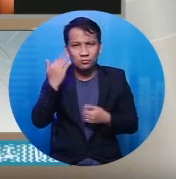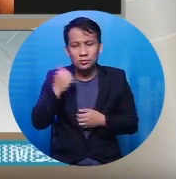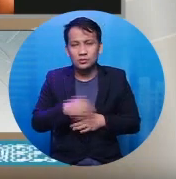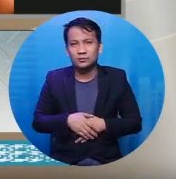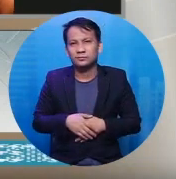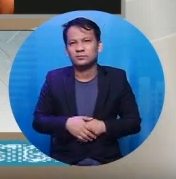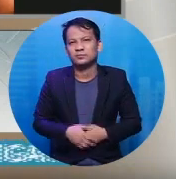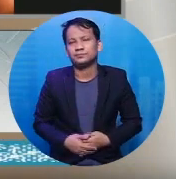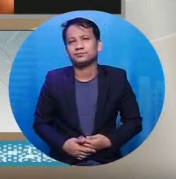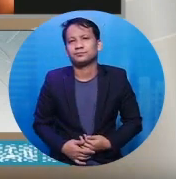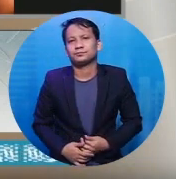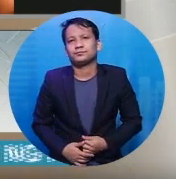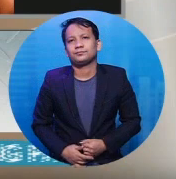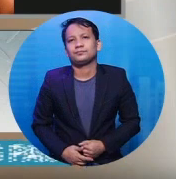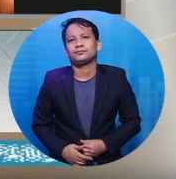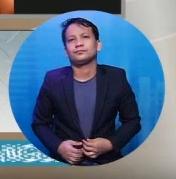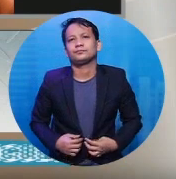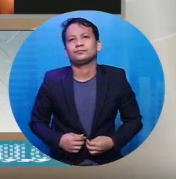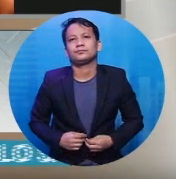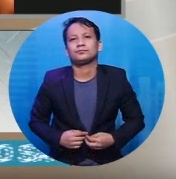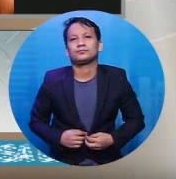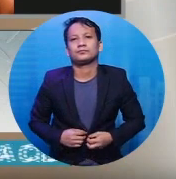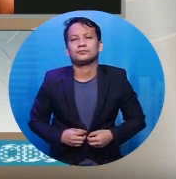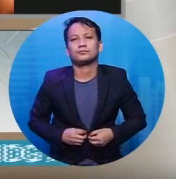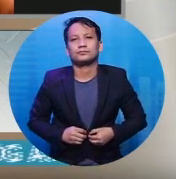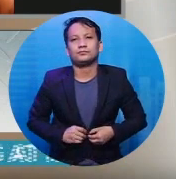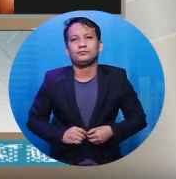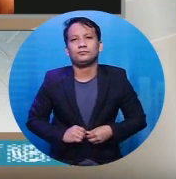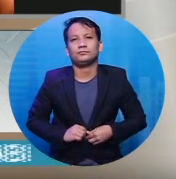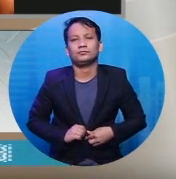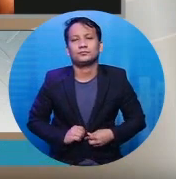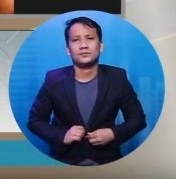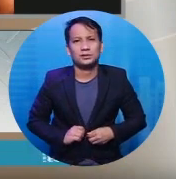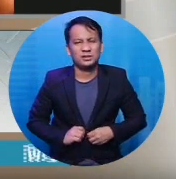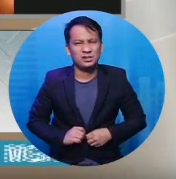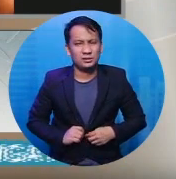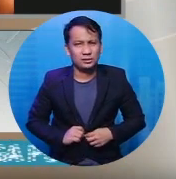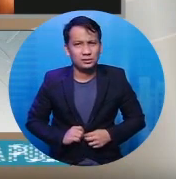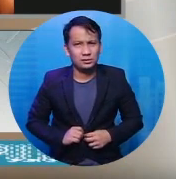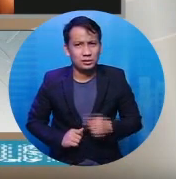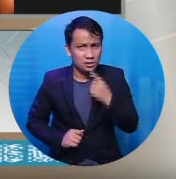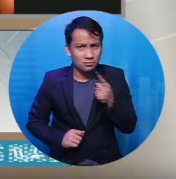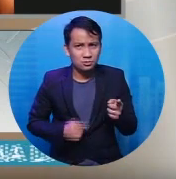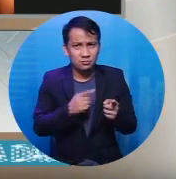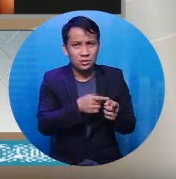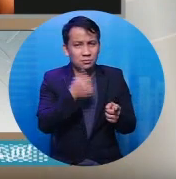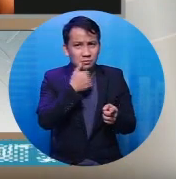Nagbago lahat sa ito nung dumating na yung babae na yan na ex niya.